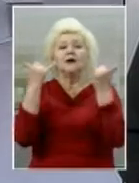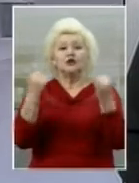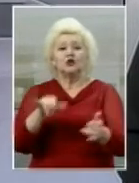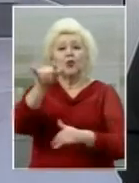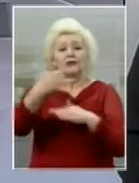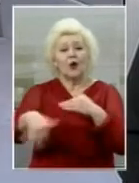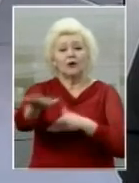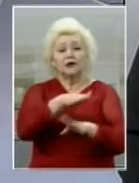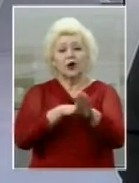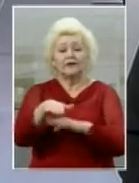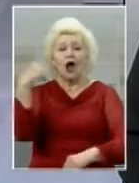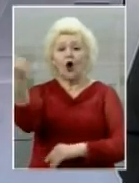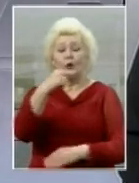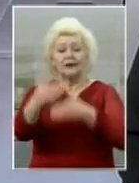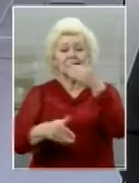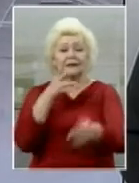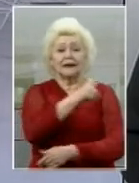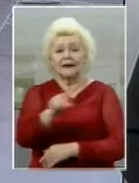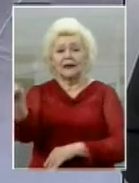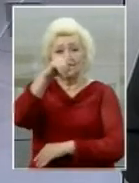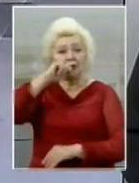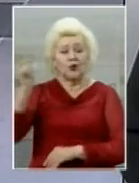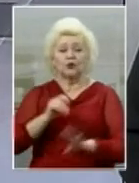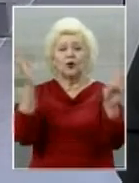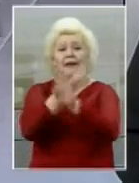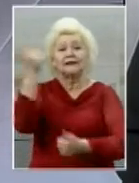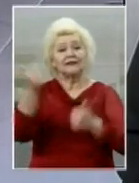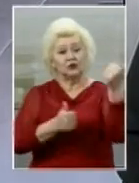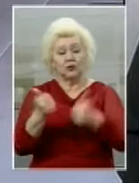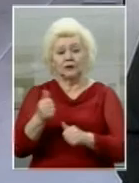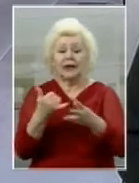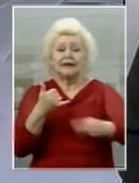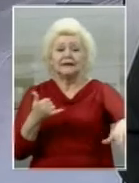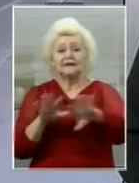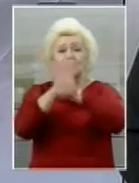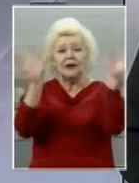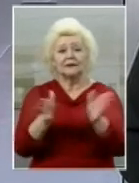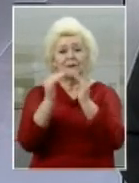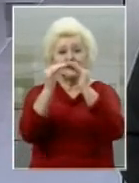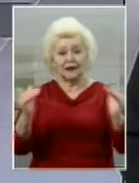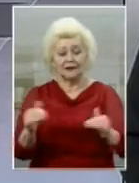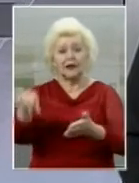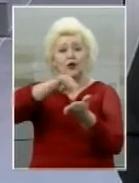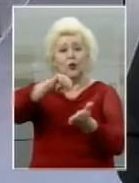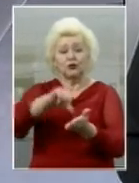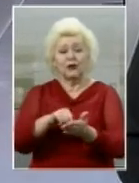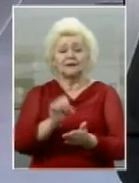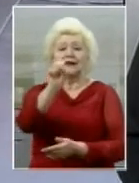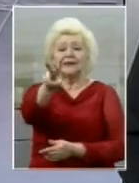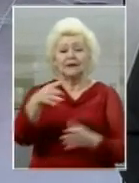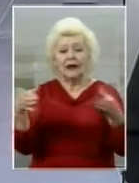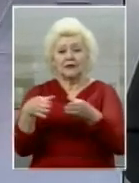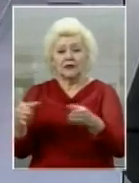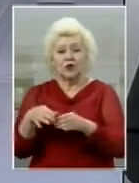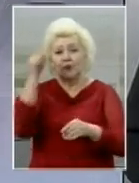Сьогодні у Херсоні відбувся обласний етап всеукраїнського екологічного конкурсу «Земля – наш спільний дім». Учасники – 12